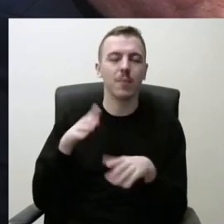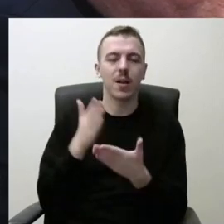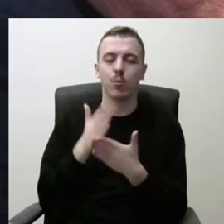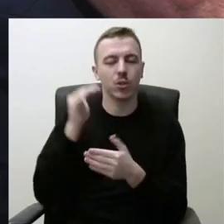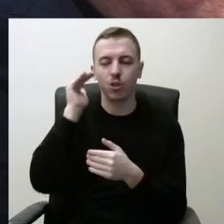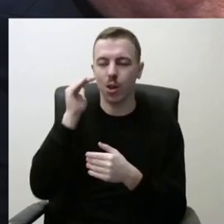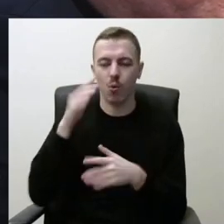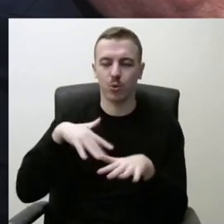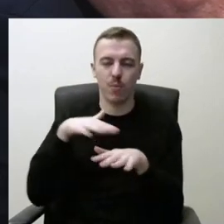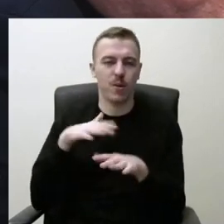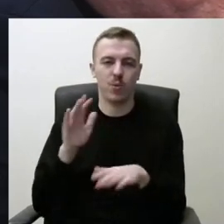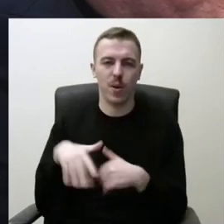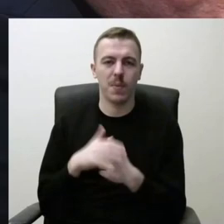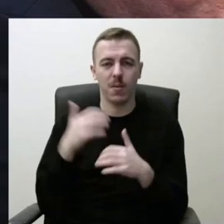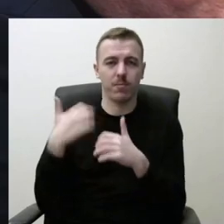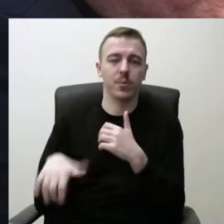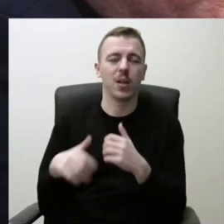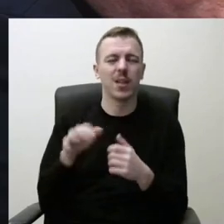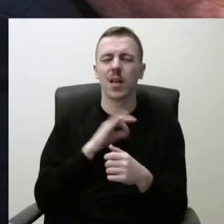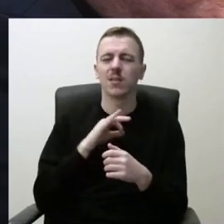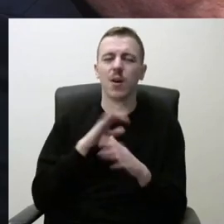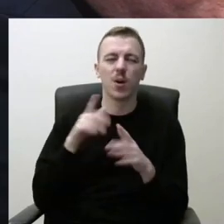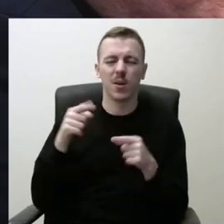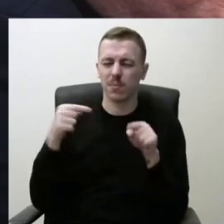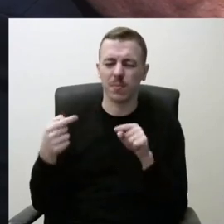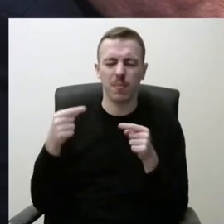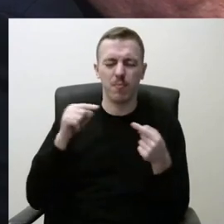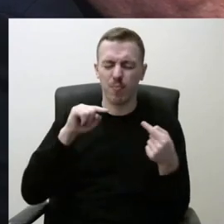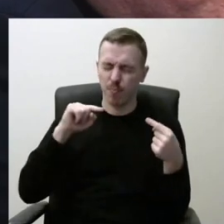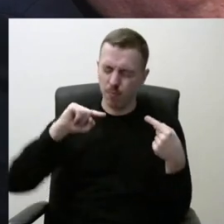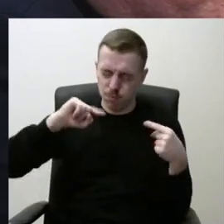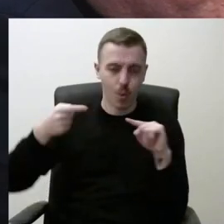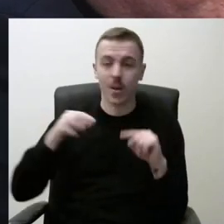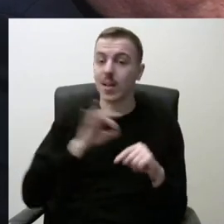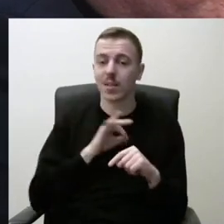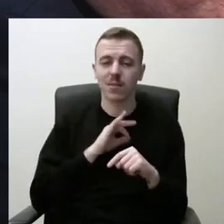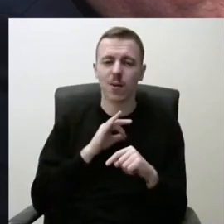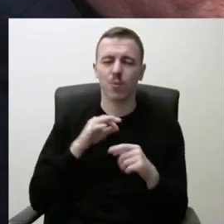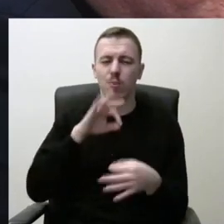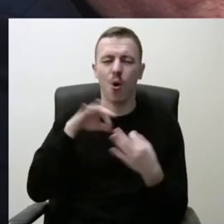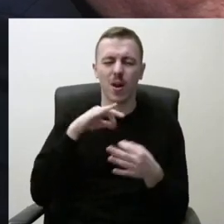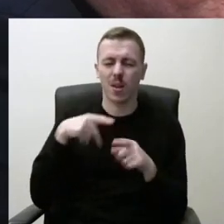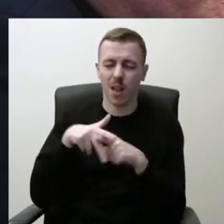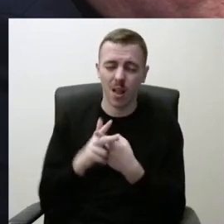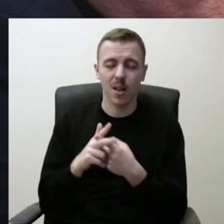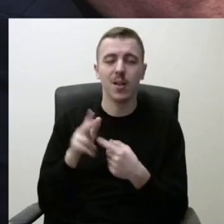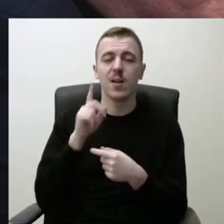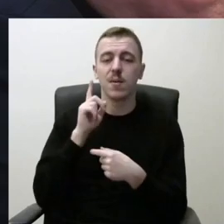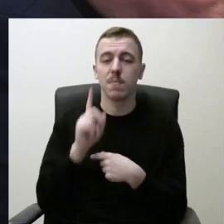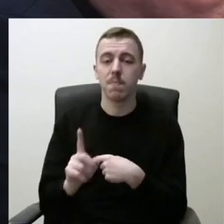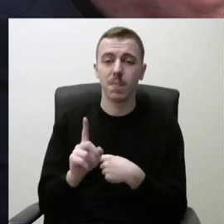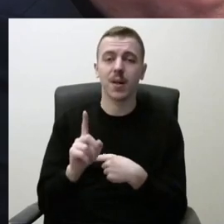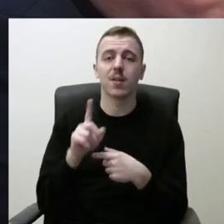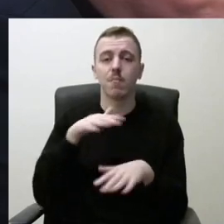kad ir kokios jos būtų radikalios, kad ir kaip nepatogiai tai skambėtų, kad ir kaip tai stabdytų projektus, kurios norisi greitai gyvendinti,